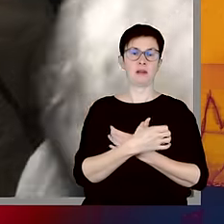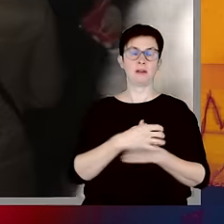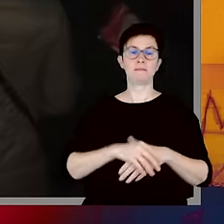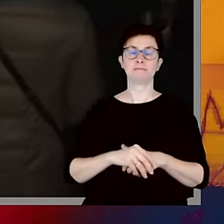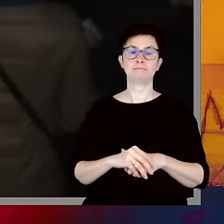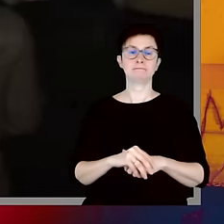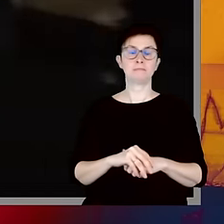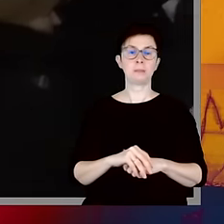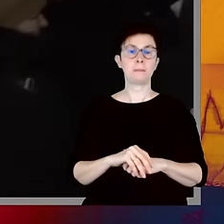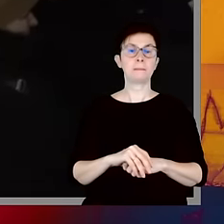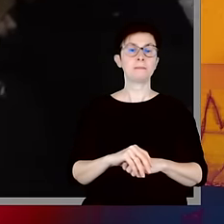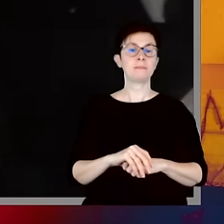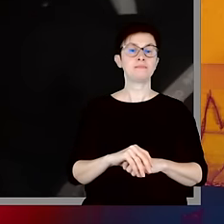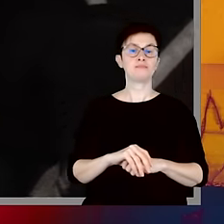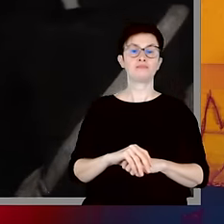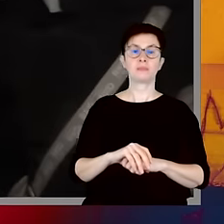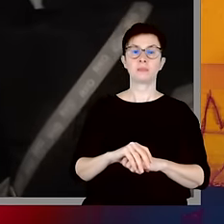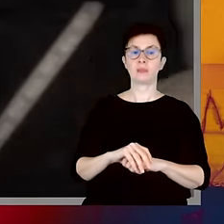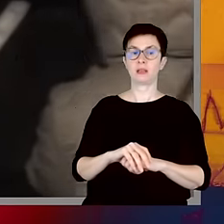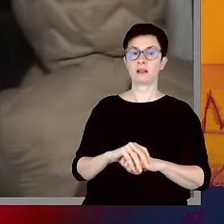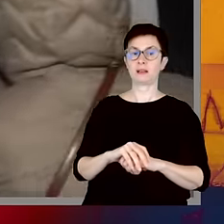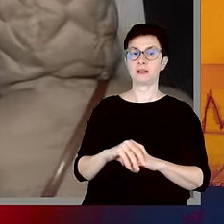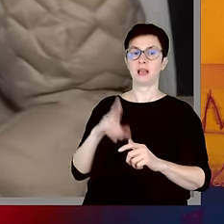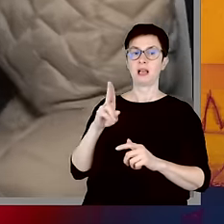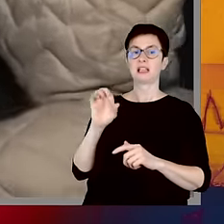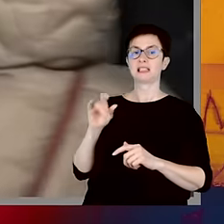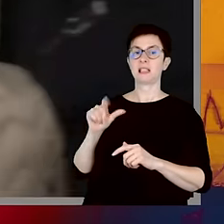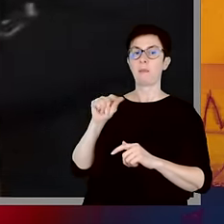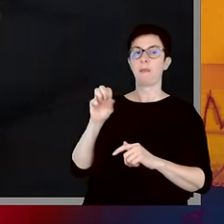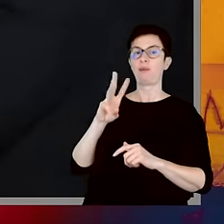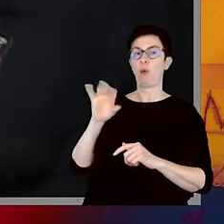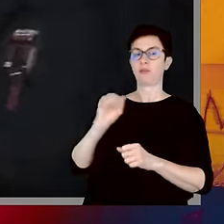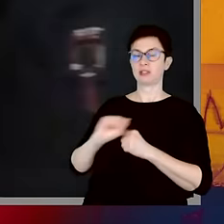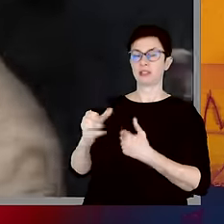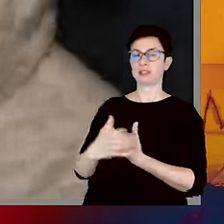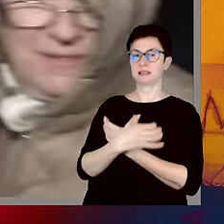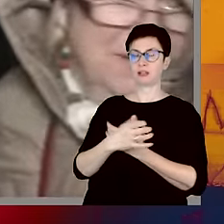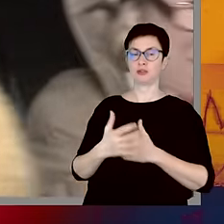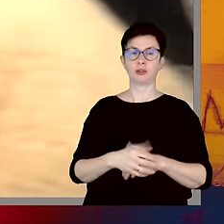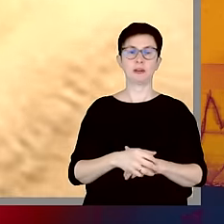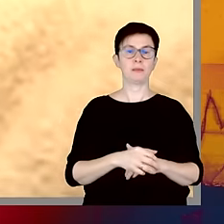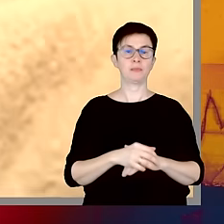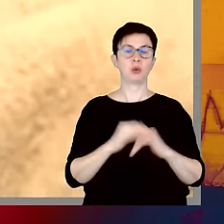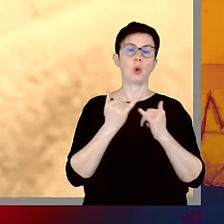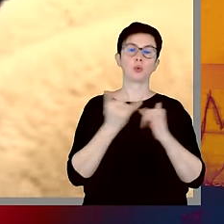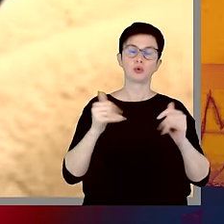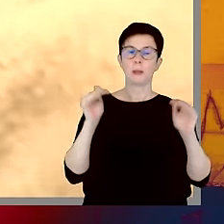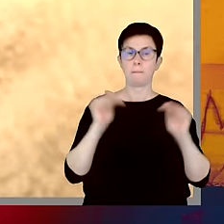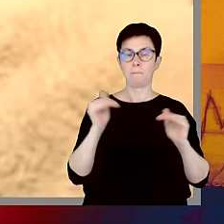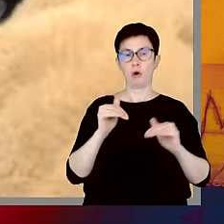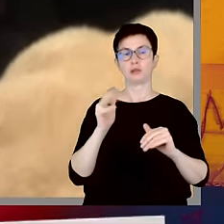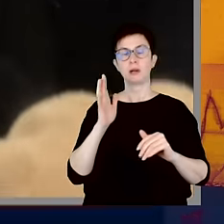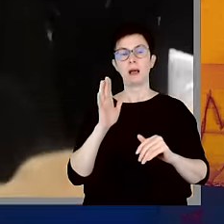to, że... Pani poseł Krystyna Pawłowicz jest różne, sędzią i proszę jej tego nie odbierać. Różne można mieć na ten temat opinie,